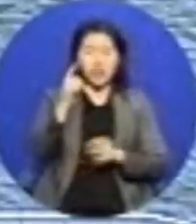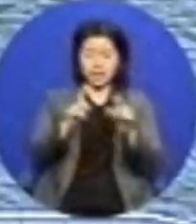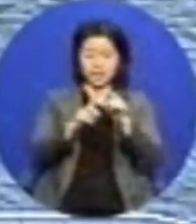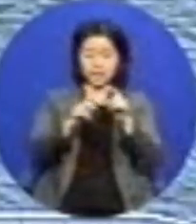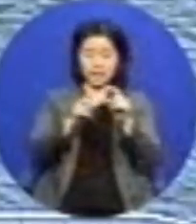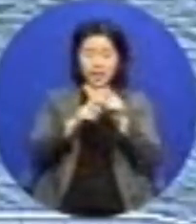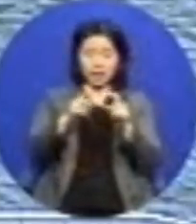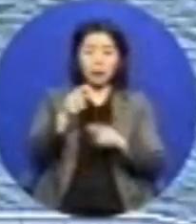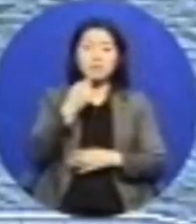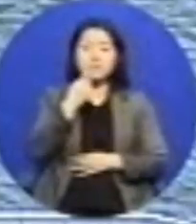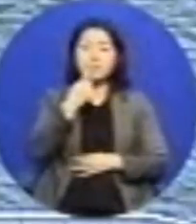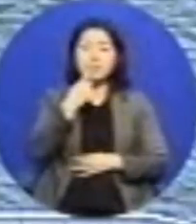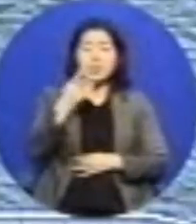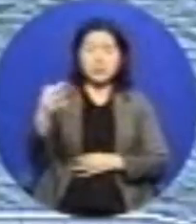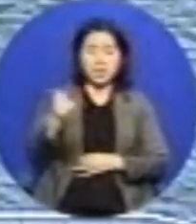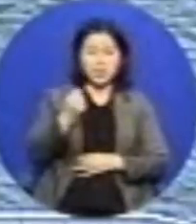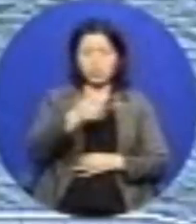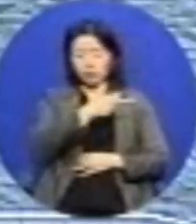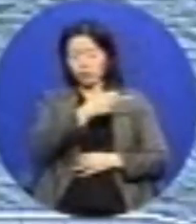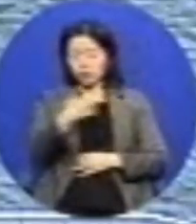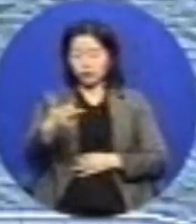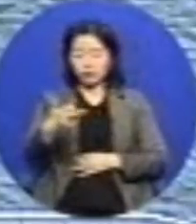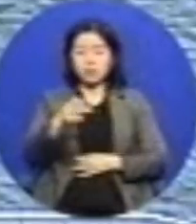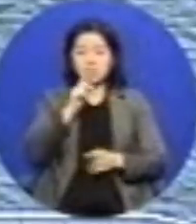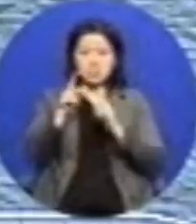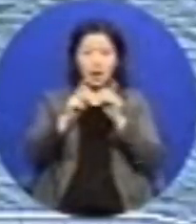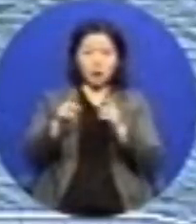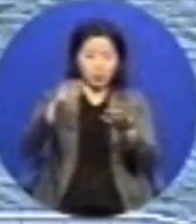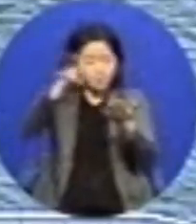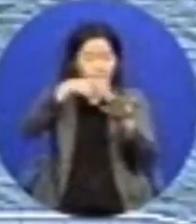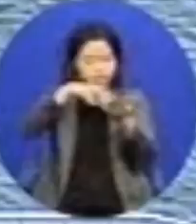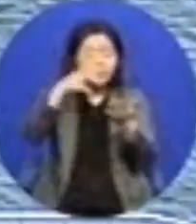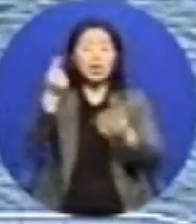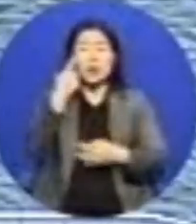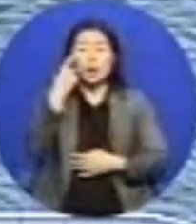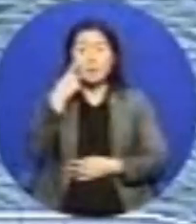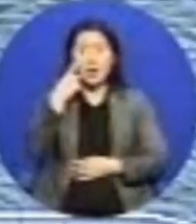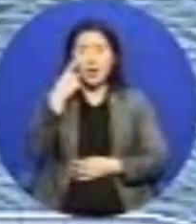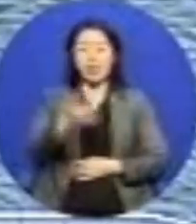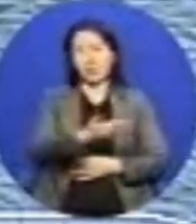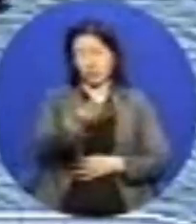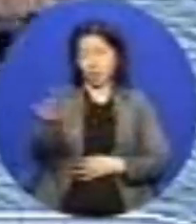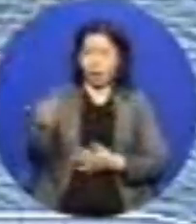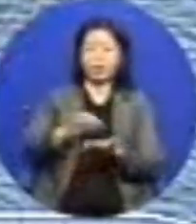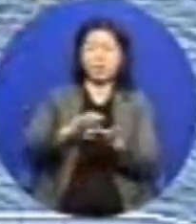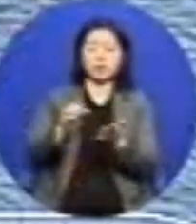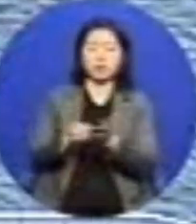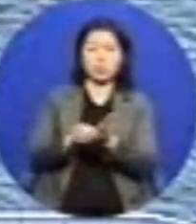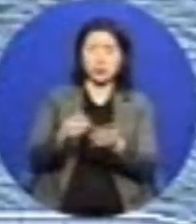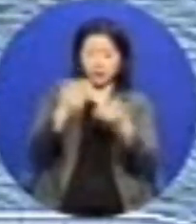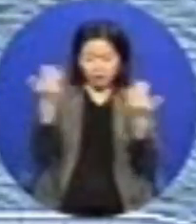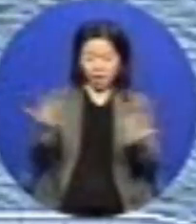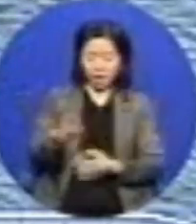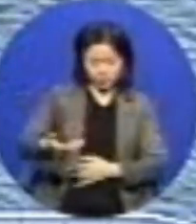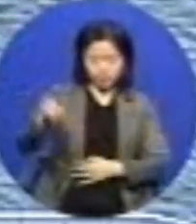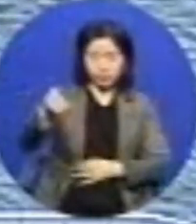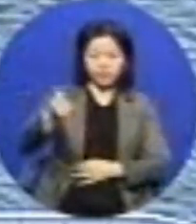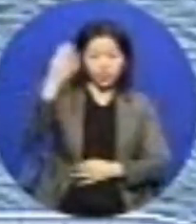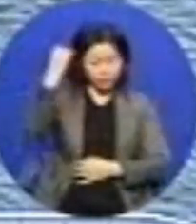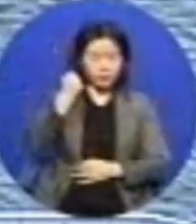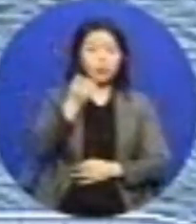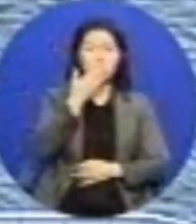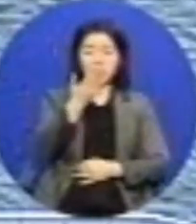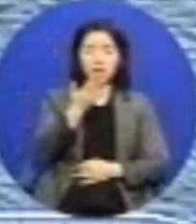너희 브로 큰 소리로 한번만 읽어 봐 너희들 정도면 다 너희들이 것이다 그 단어가